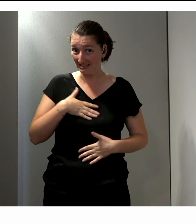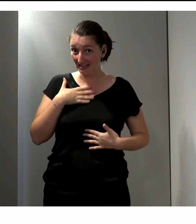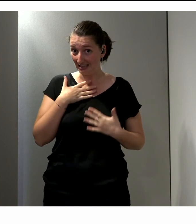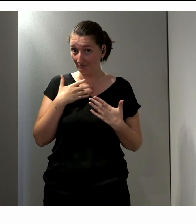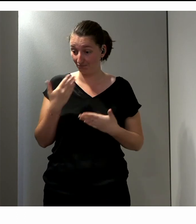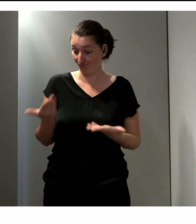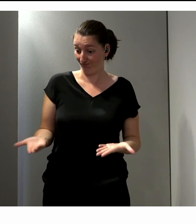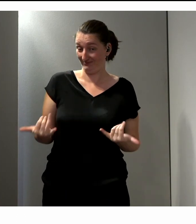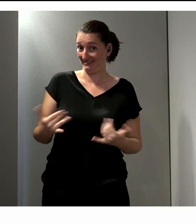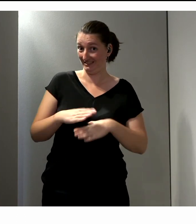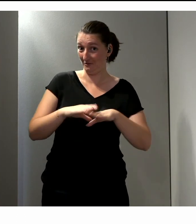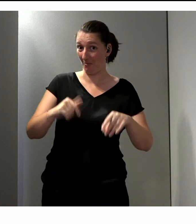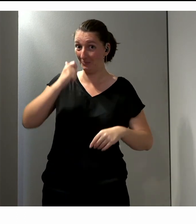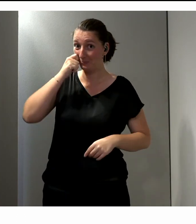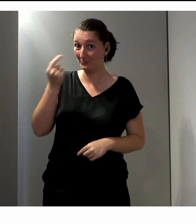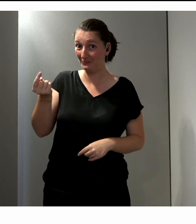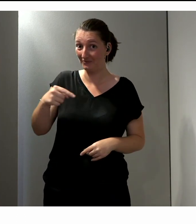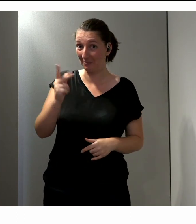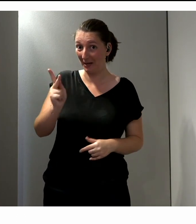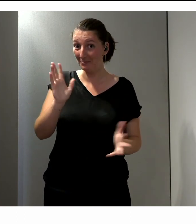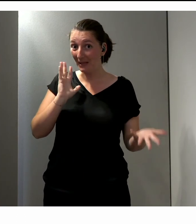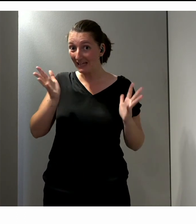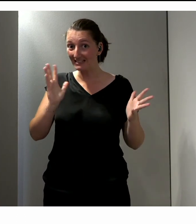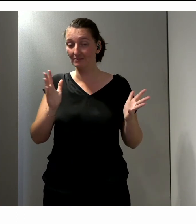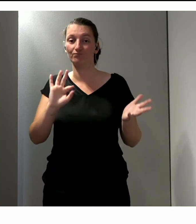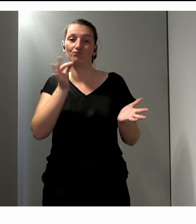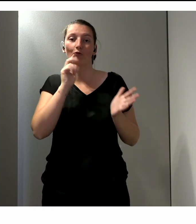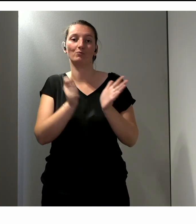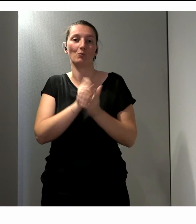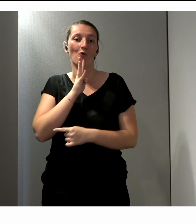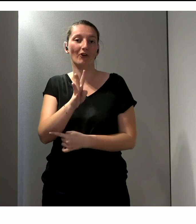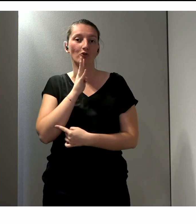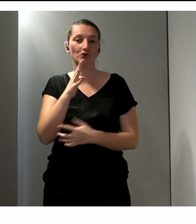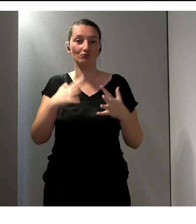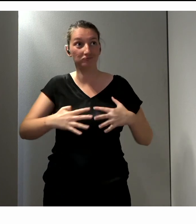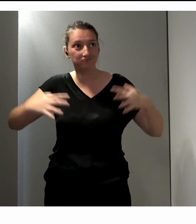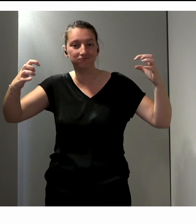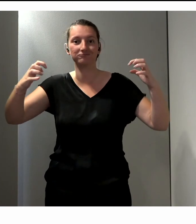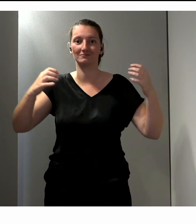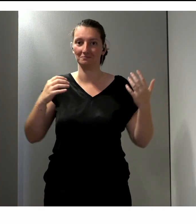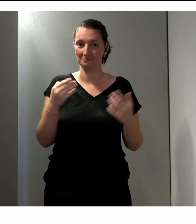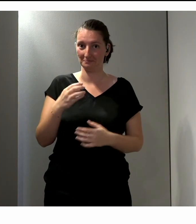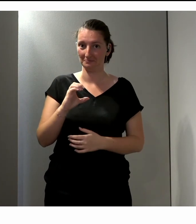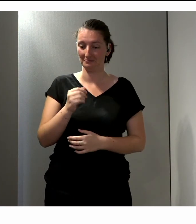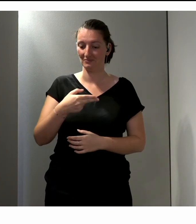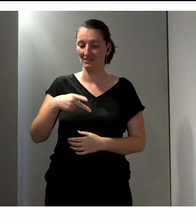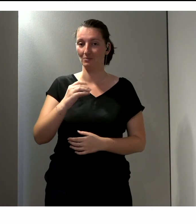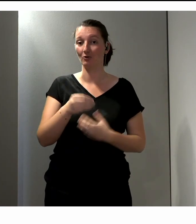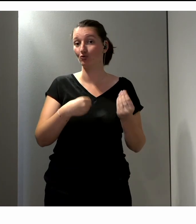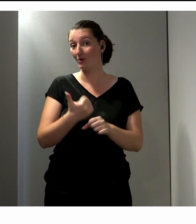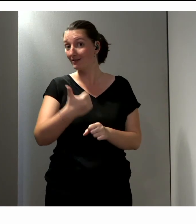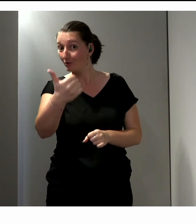à Paris très vite, soit à l'occasion d'une plénière du CNCPH, soit à l'occasion de nos prochaines d'université